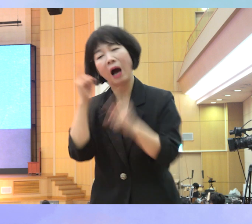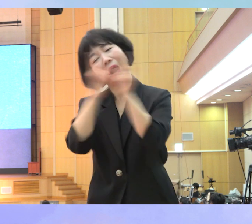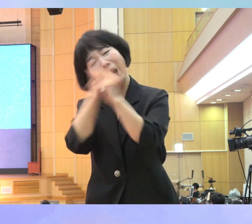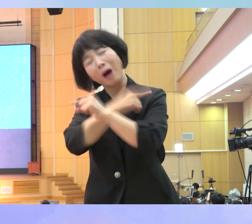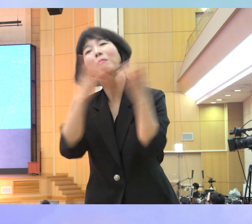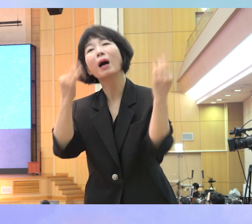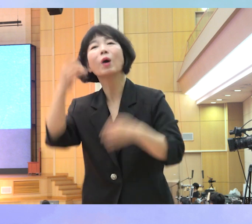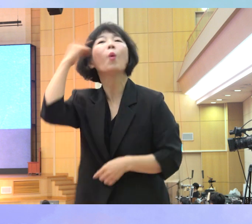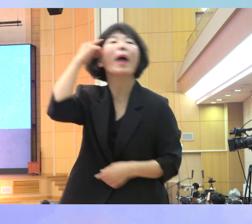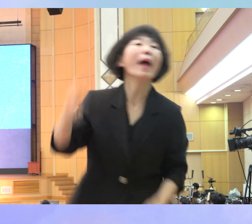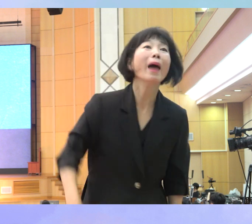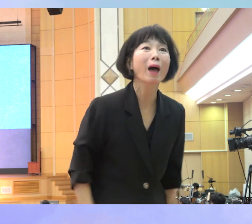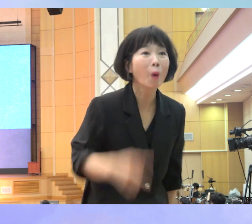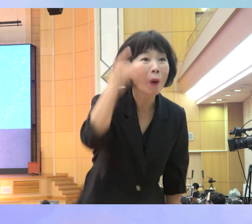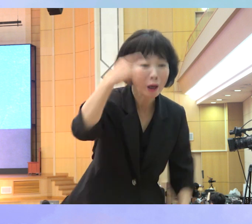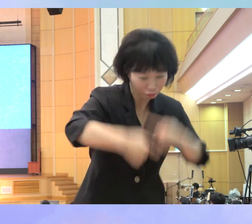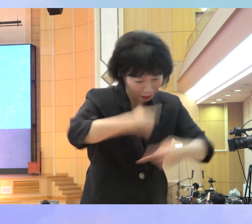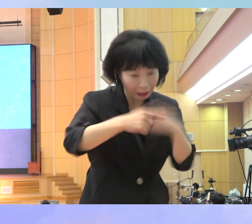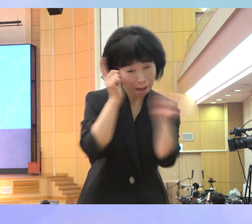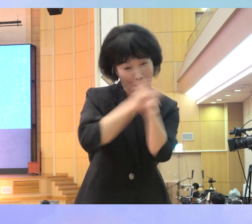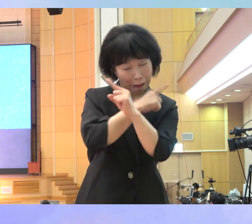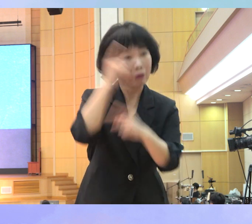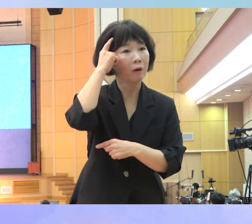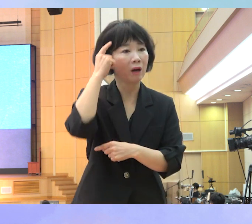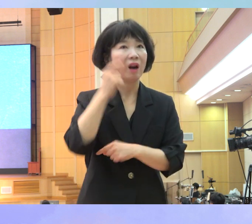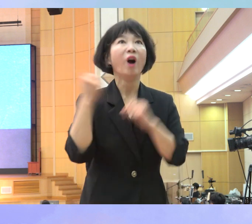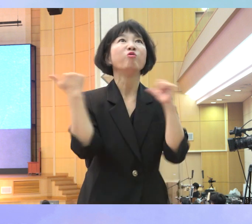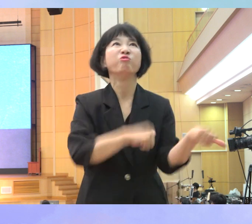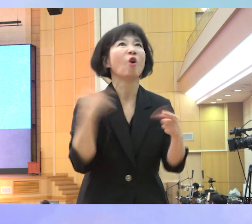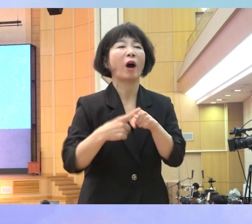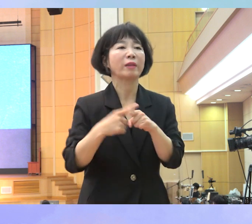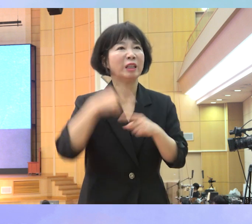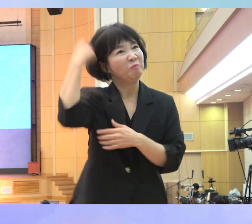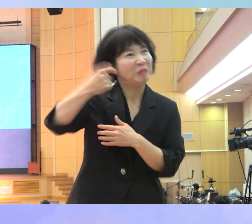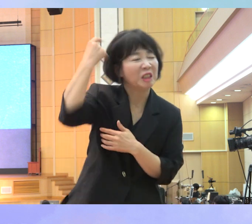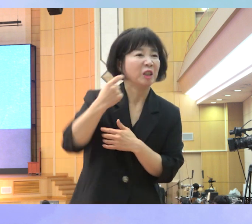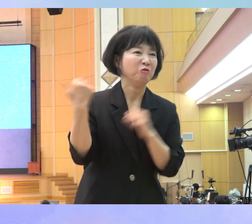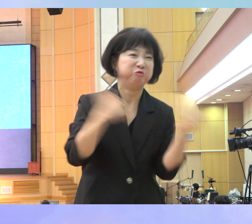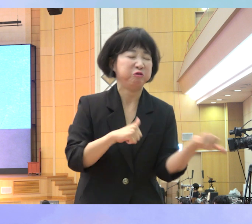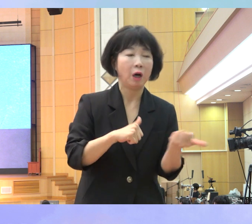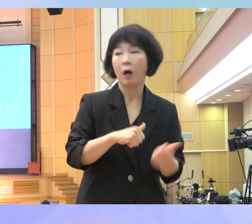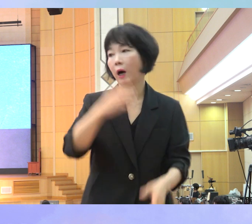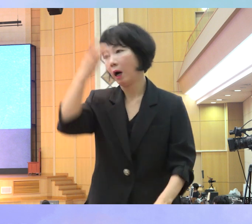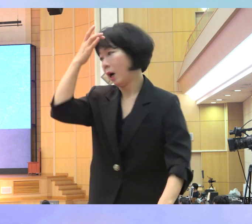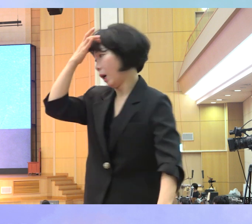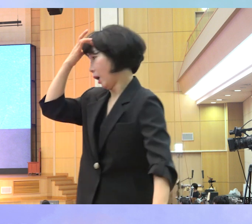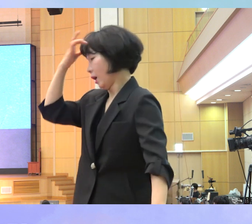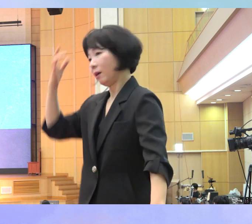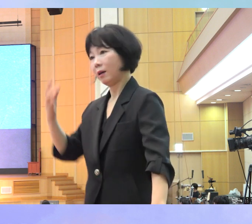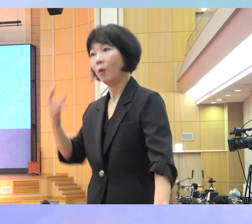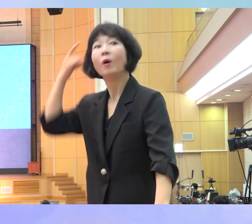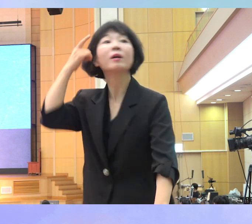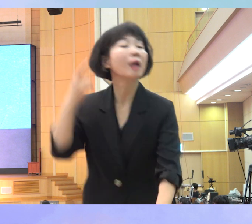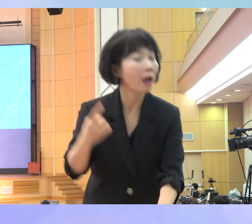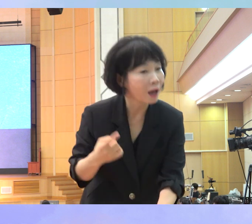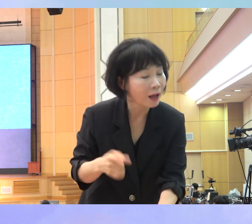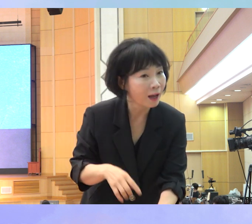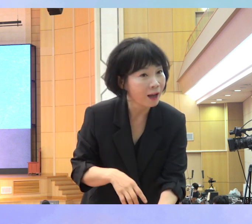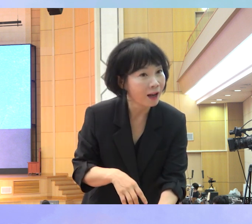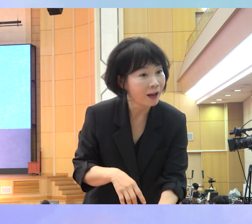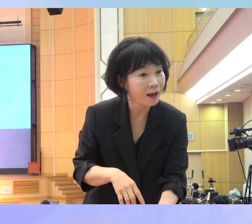기독교인들끼리 만나면 더 그러면 안 되겠지만, 사람들 만날 때면 항상, 예를 들어서 여러분들이 예수 믿는 사람인 거를 다른 사람들이 다